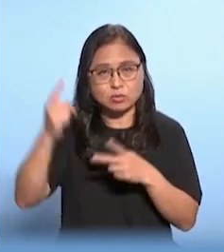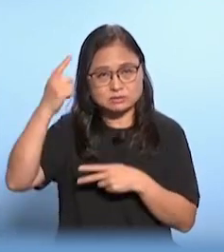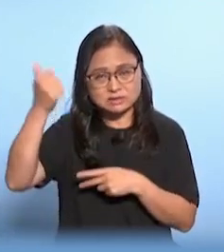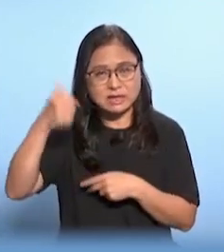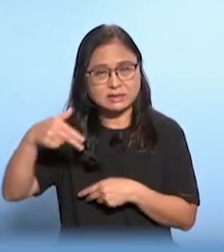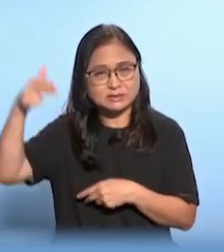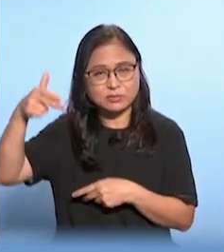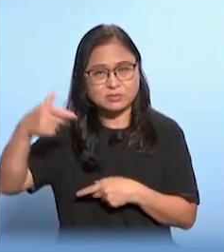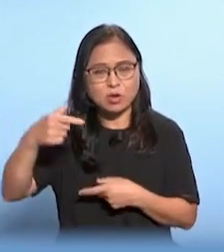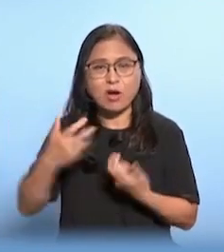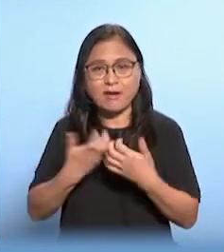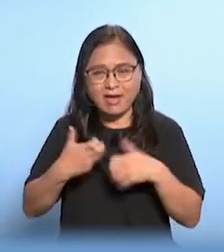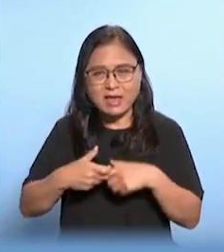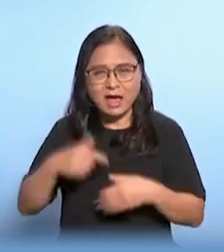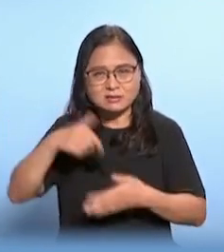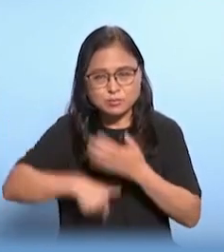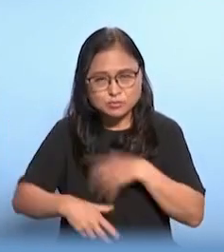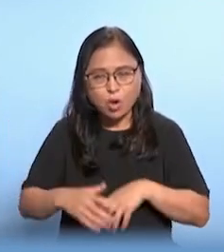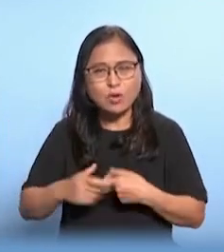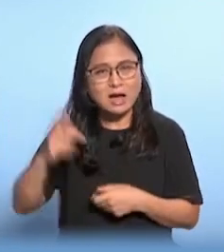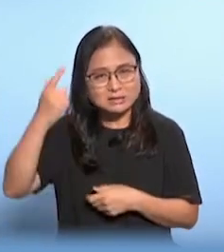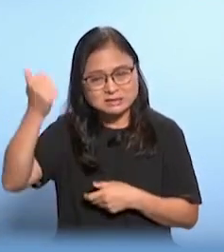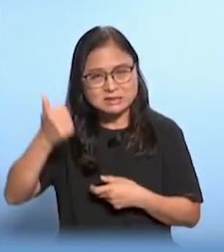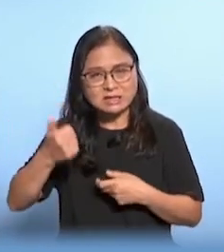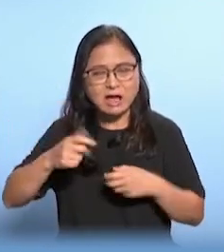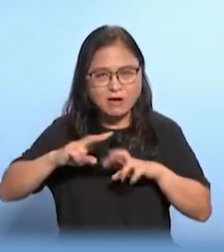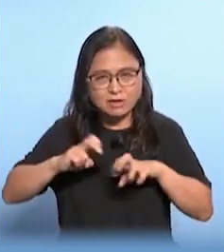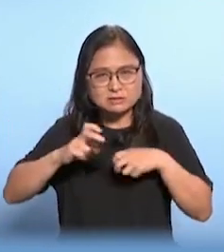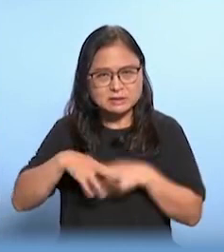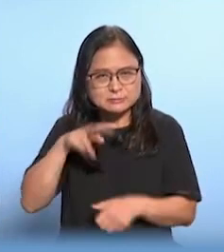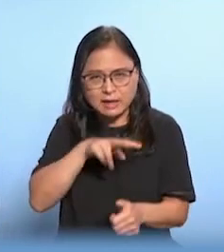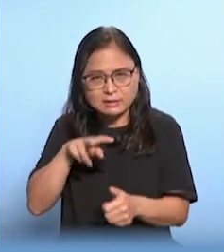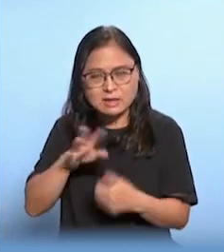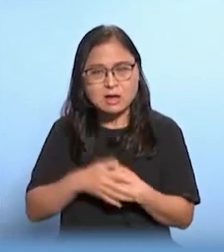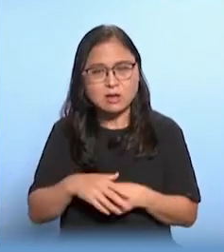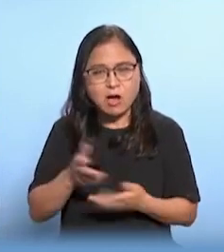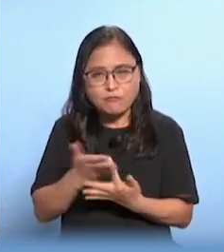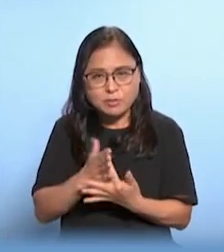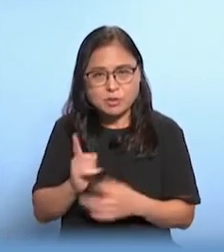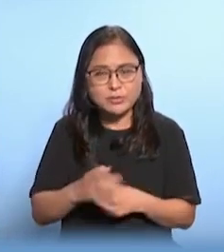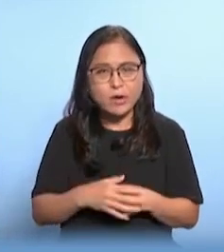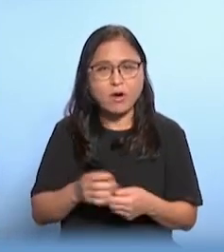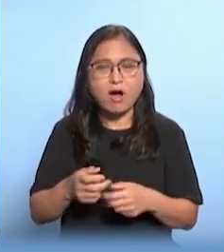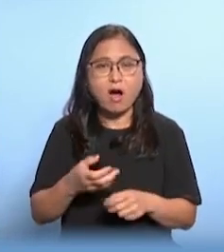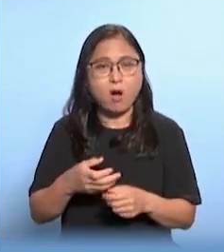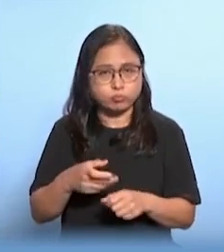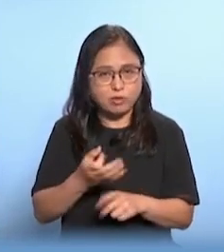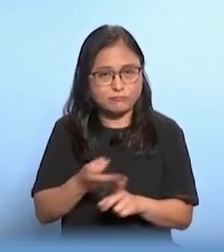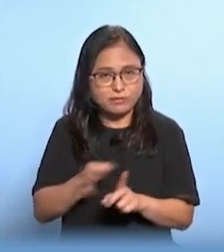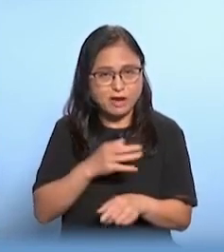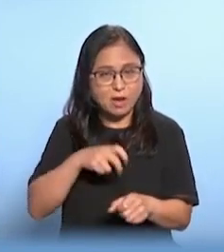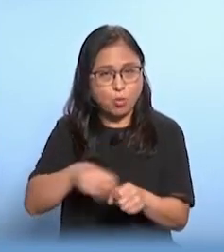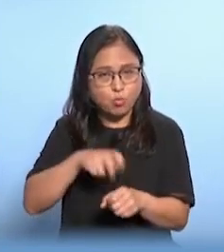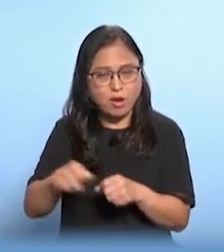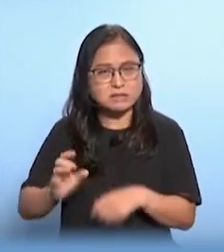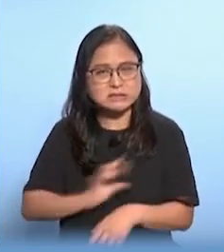覺和深度學習算法，智能化分析監控畫面，準確地識別出違規的位置行為，自動